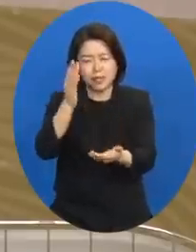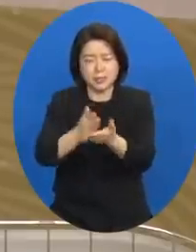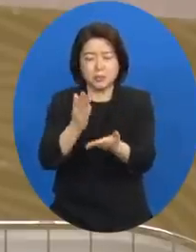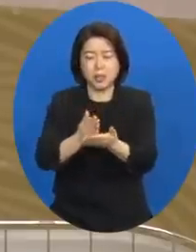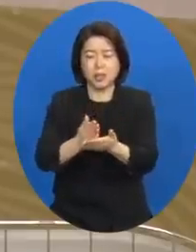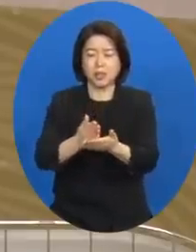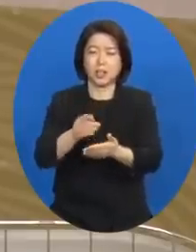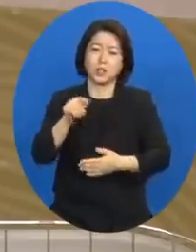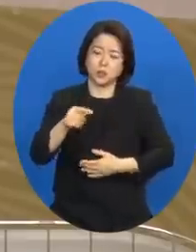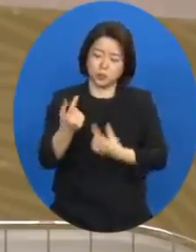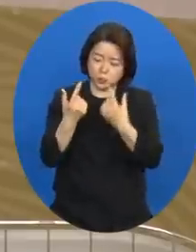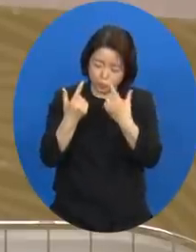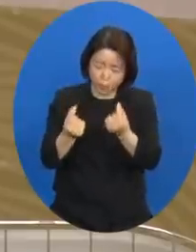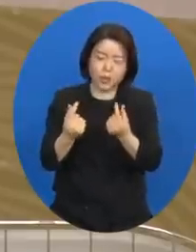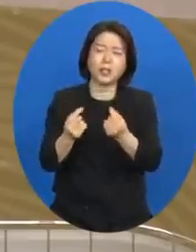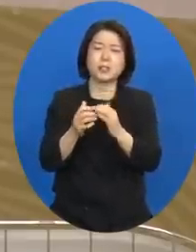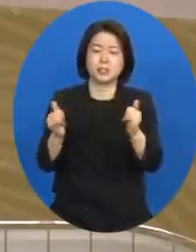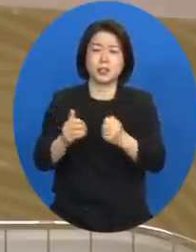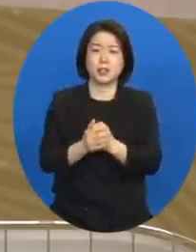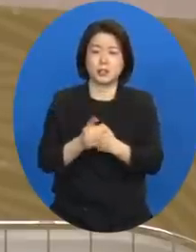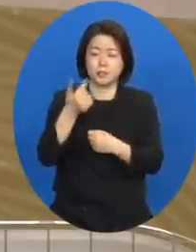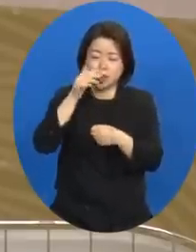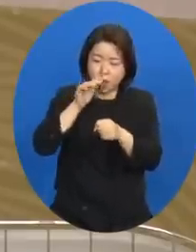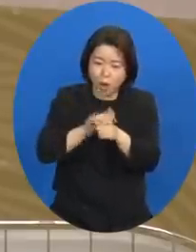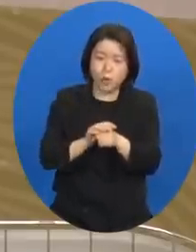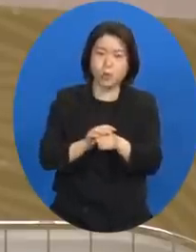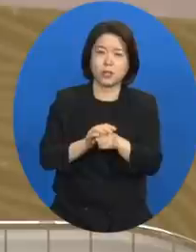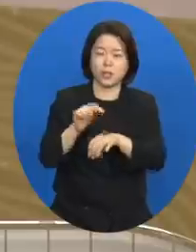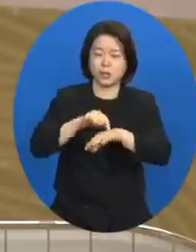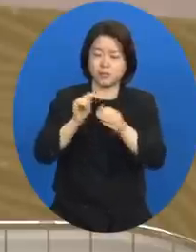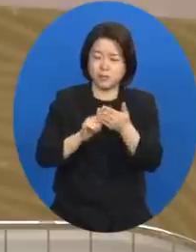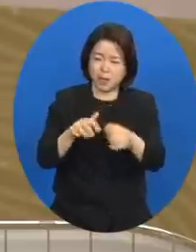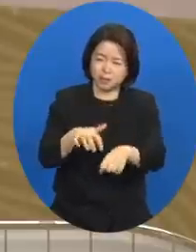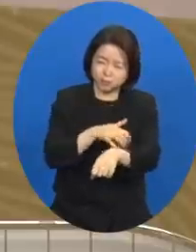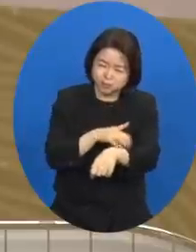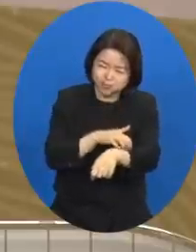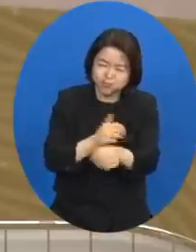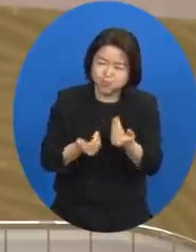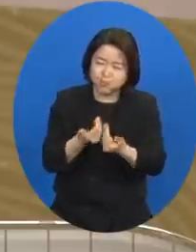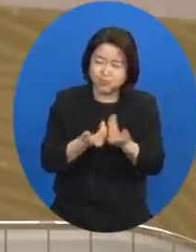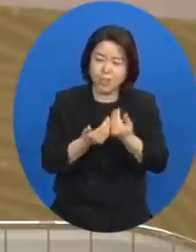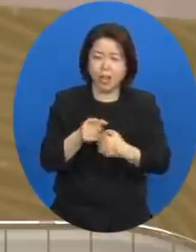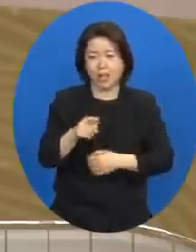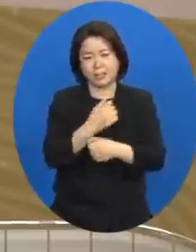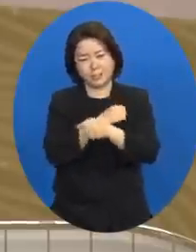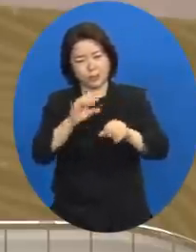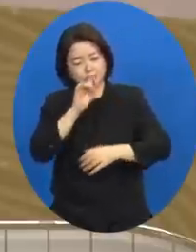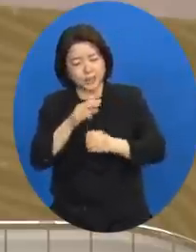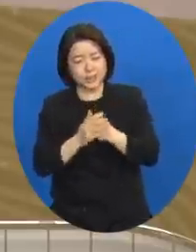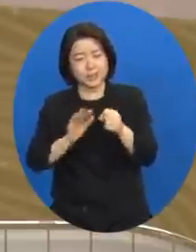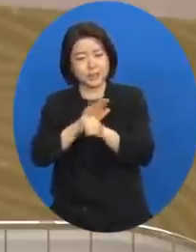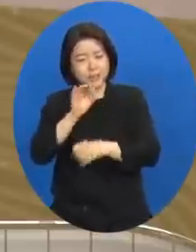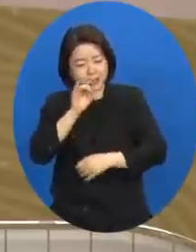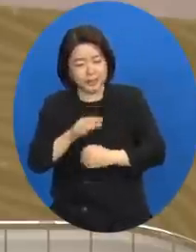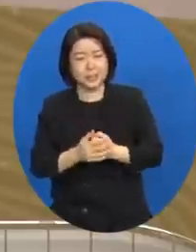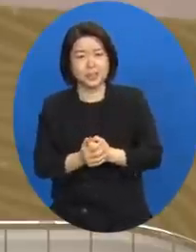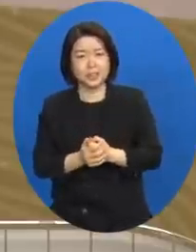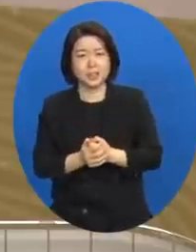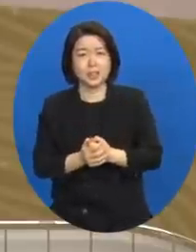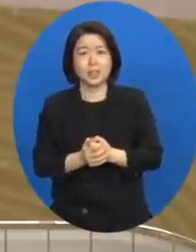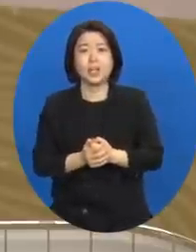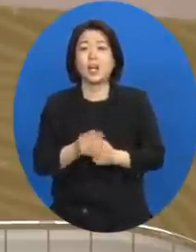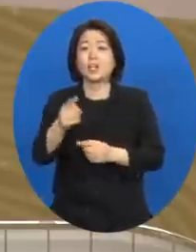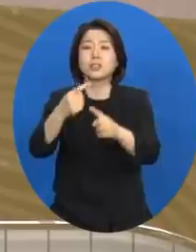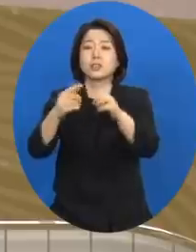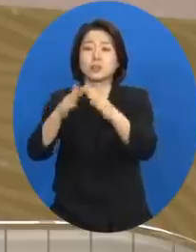없잖아. 억울하다, 마음 불편하다, 용서가 안 된다, 사랑이 안 된다. 그